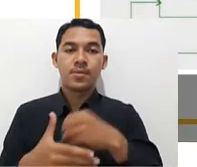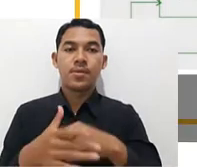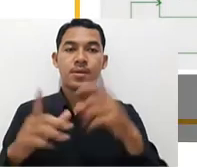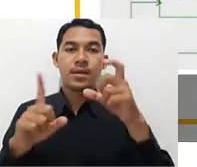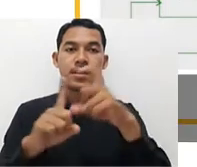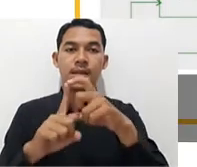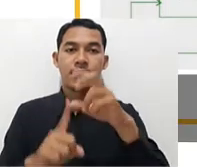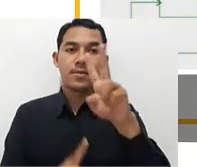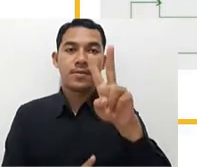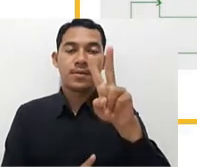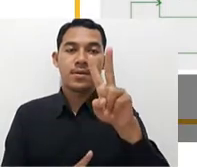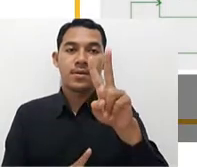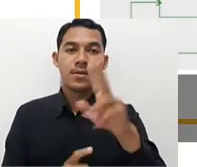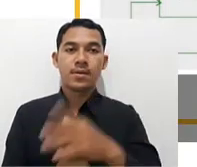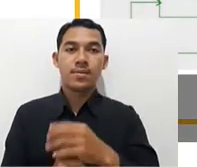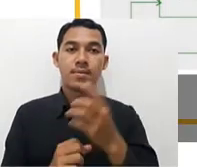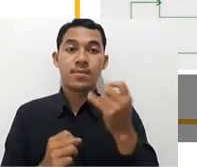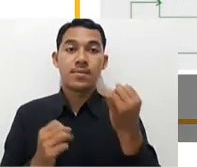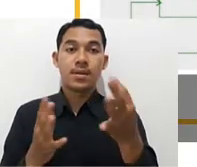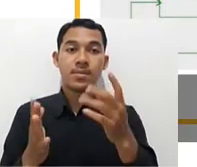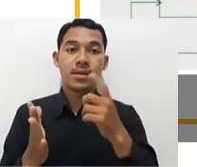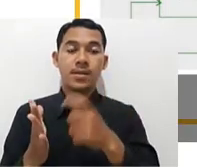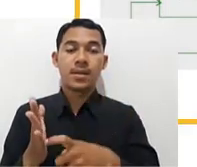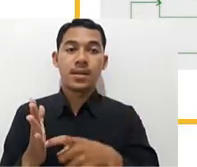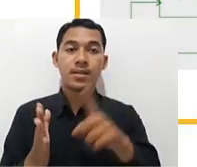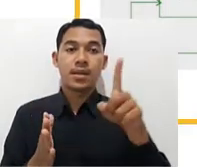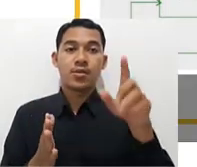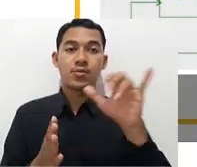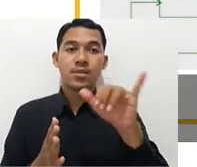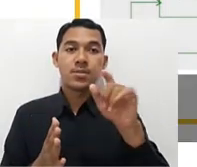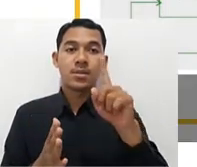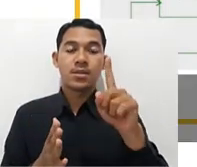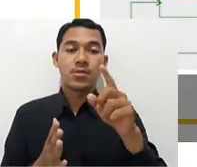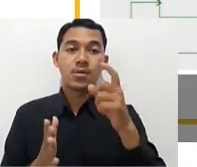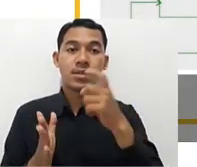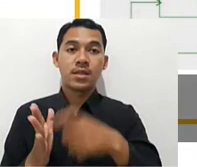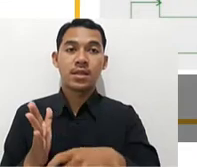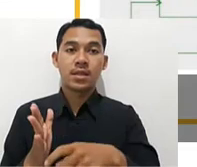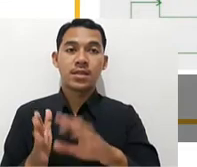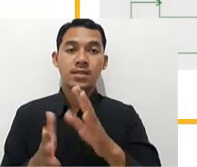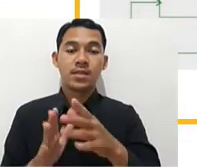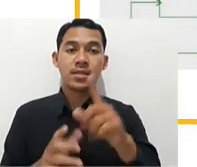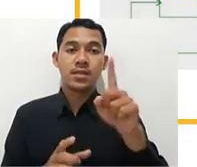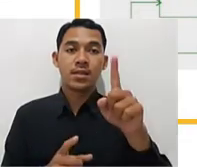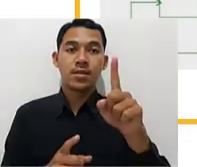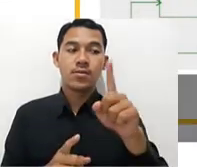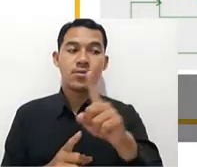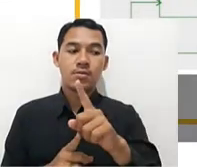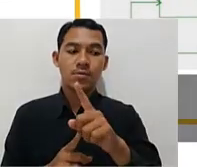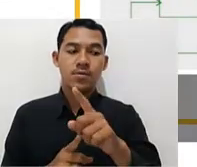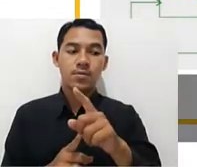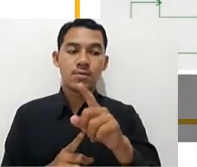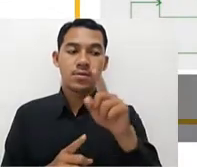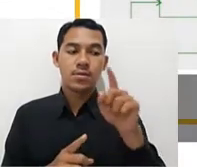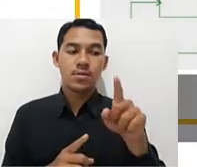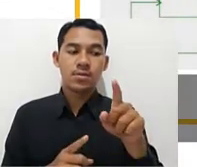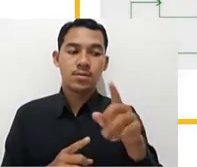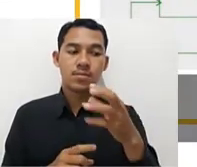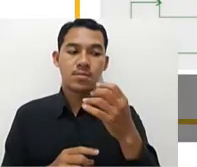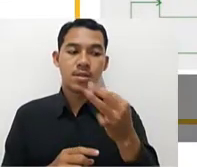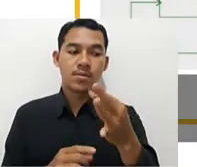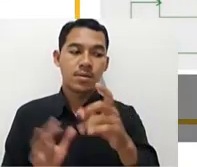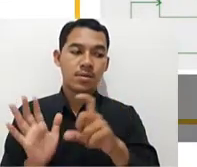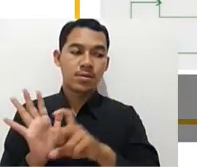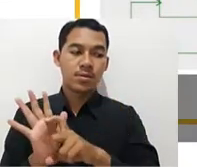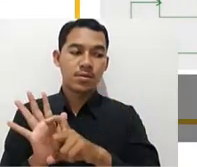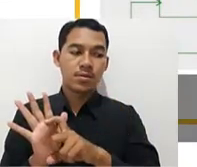ini inputnya nih, input nilainya 1, dia 1 sama 1 di N kan, nilainya ntar jadi di sini 1, di sini berapa nih